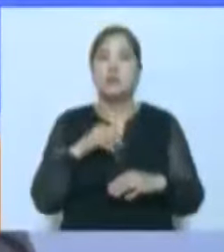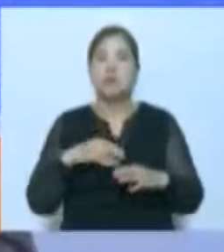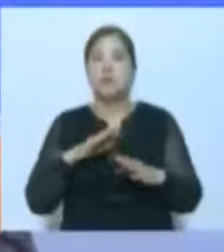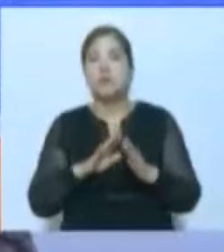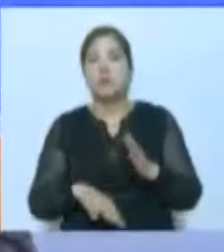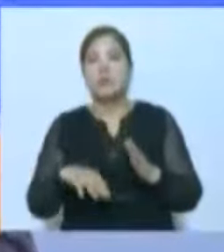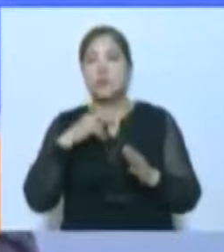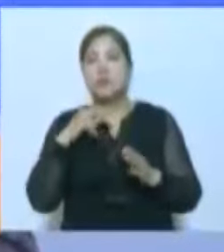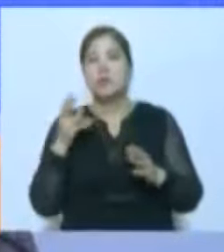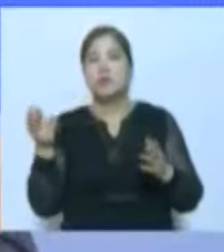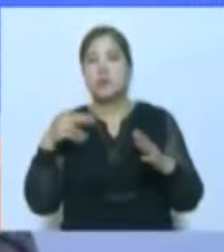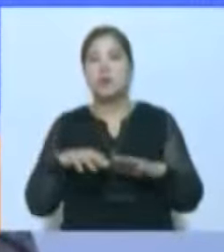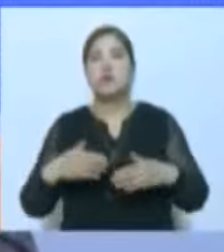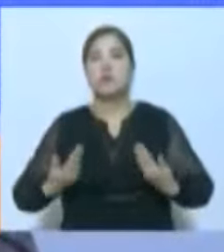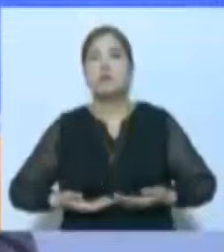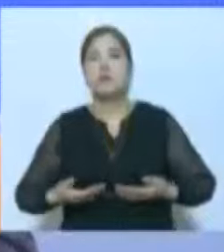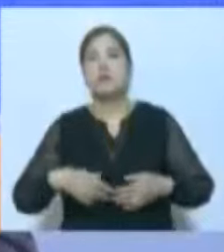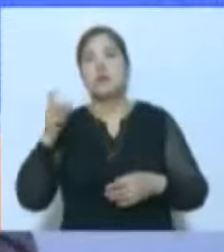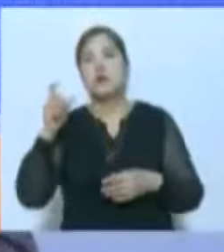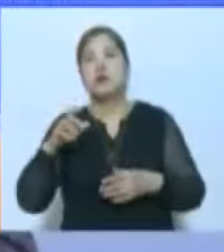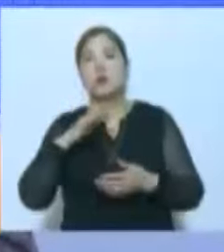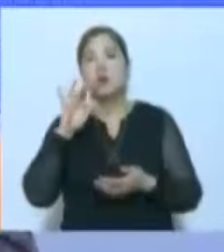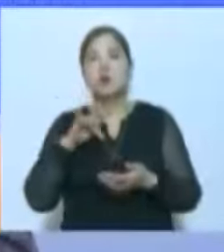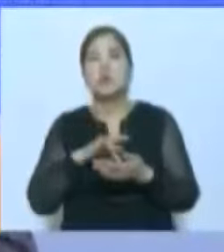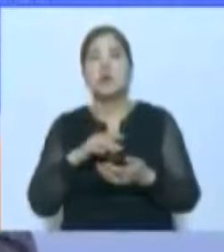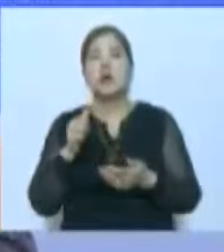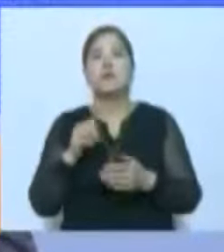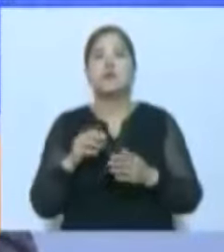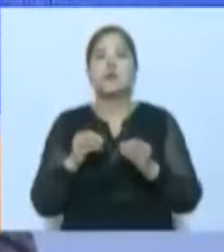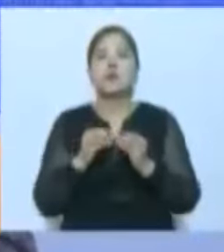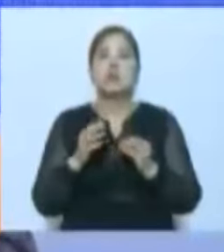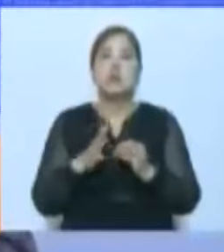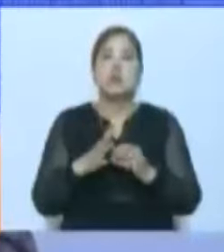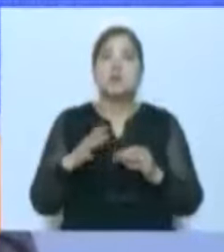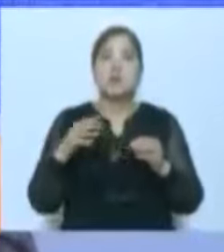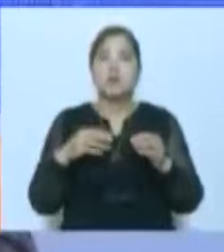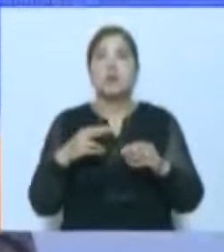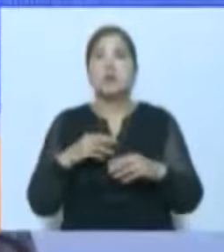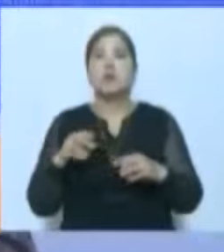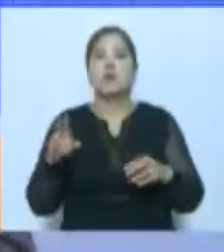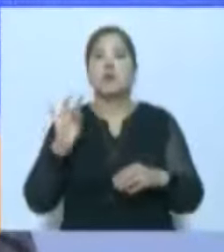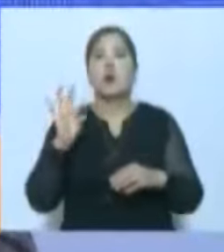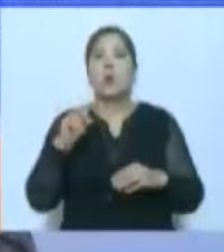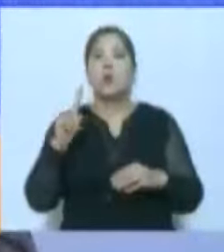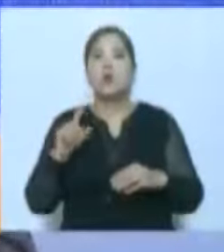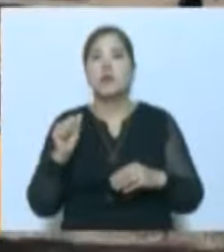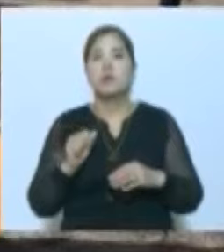остались и жители города. 14 марта в 15 микрорайоне в амфитеатре состоится концерт народной артистки Розы